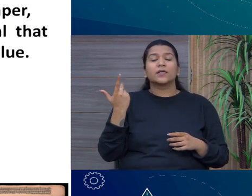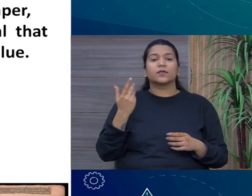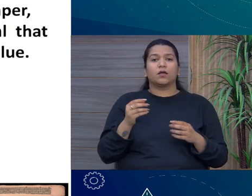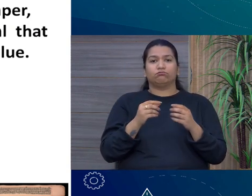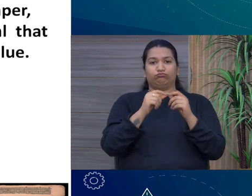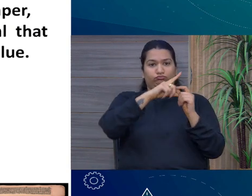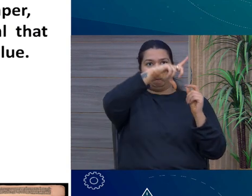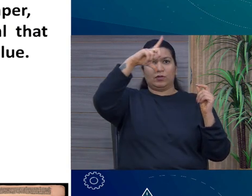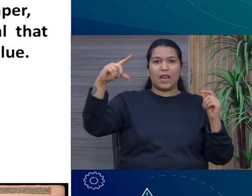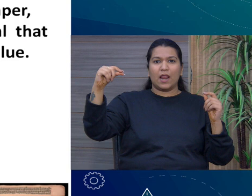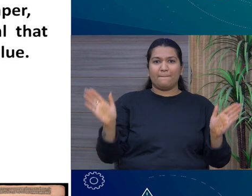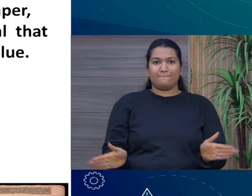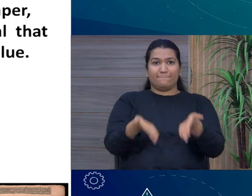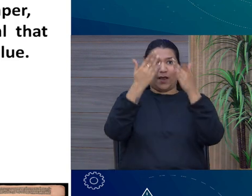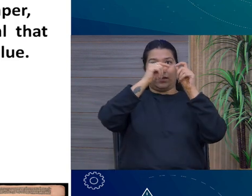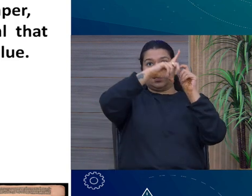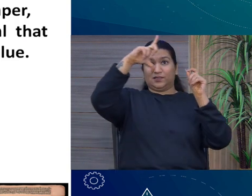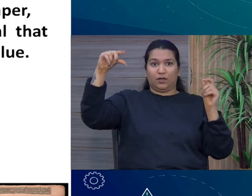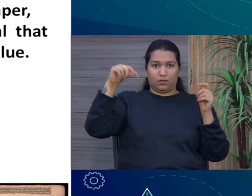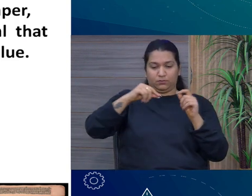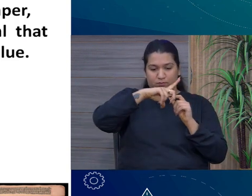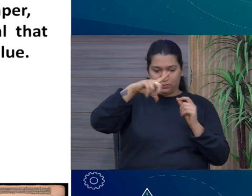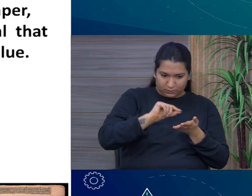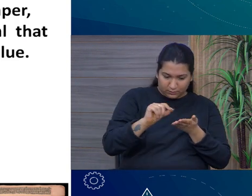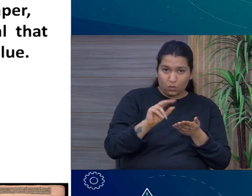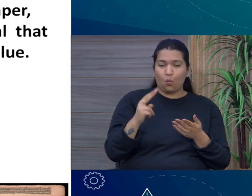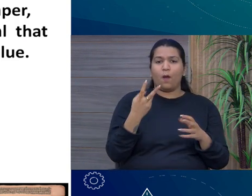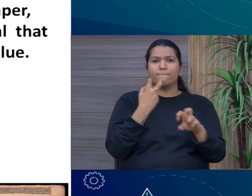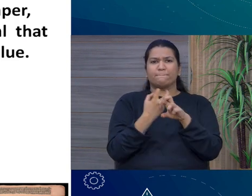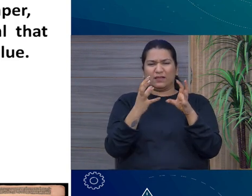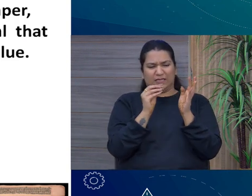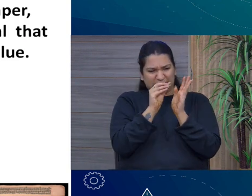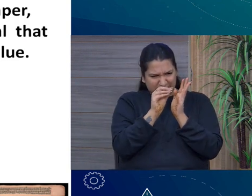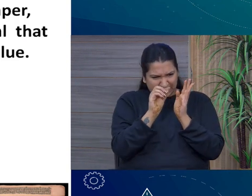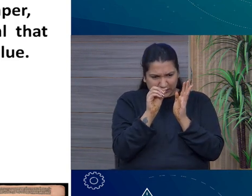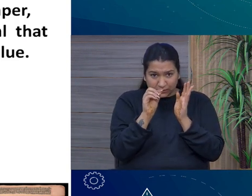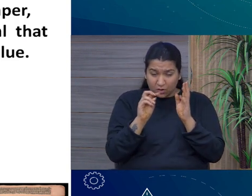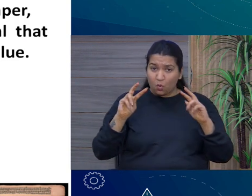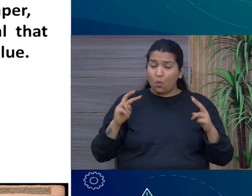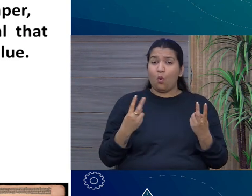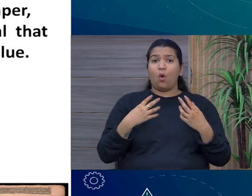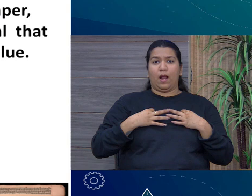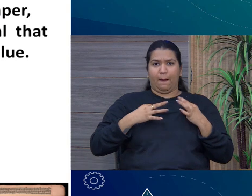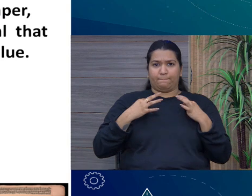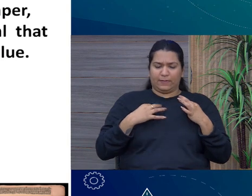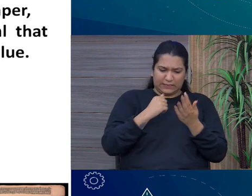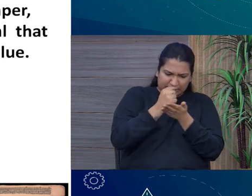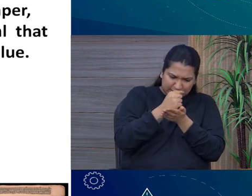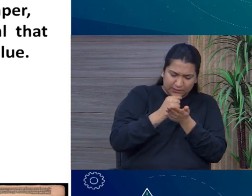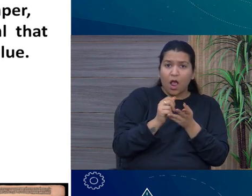तो उस हिसाब से अगर हम देखें तो ये कपड़े पर, पत्थरों पर, पत्तों के ऊपर, उस तरह से ये प्रेजेंट किया जाता